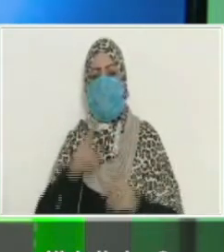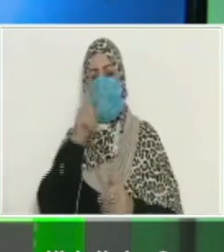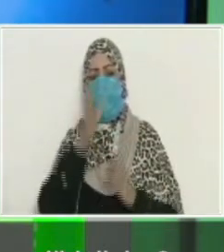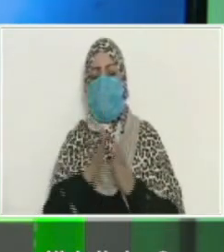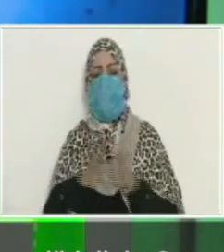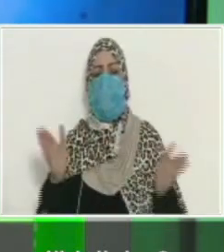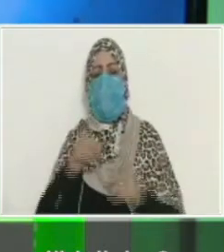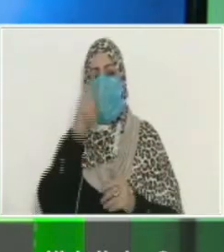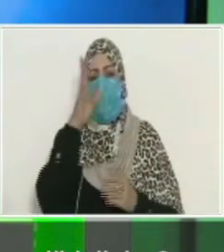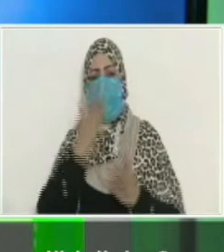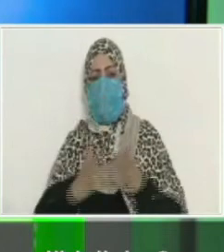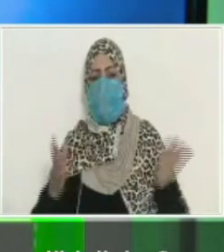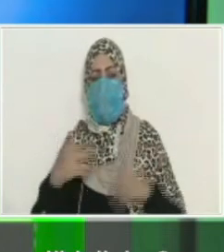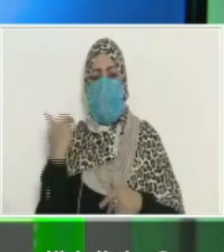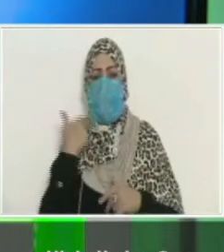شيخ؟